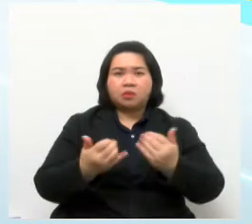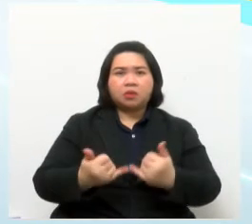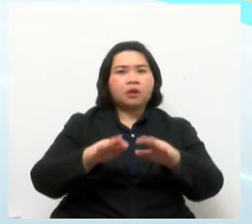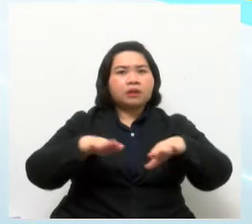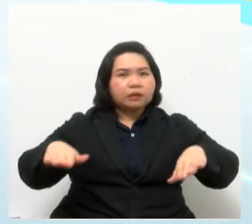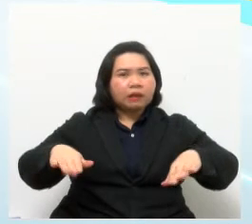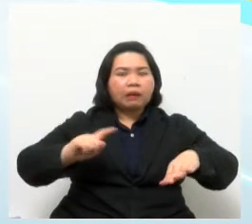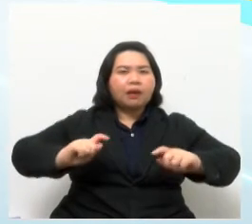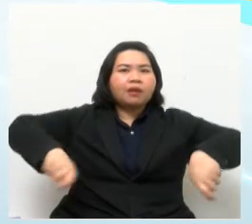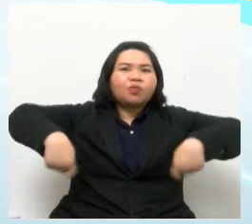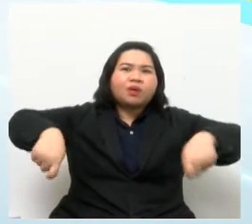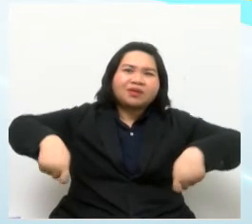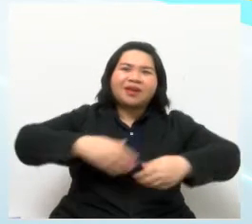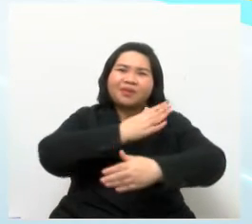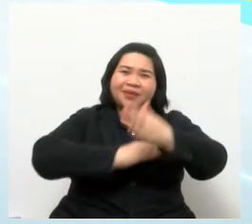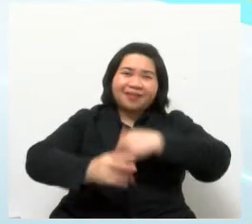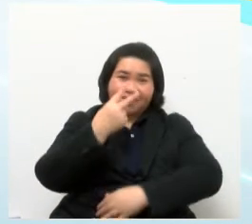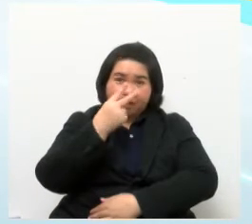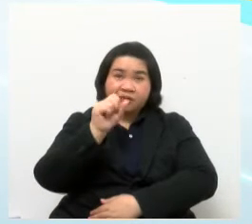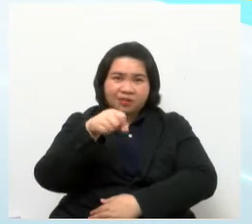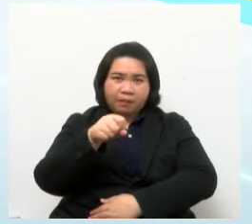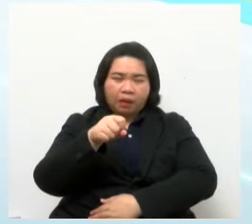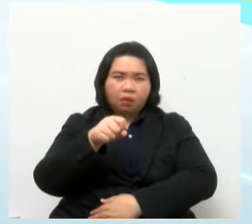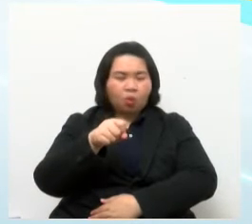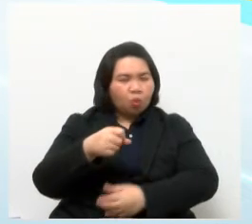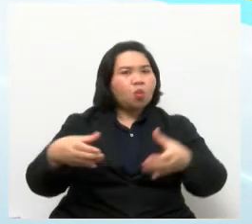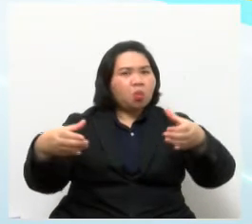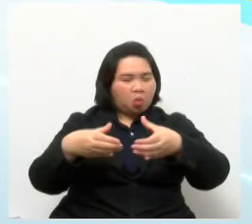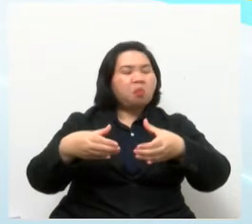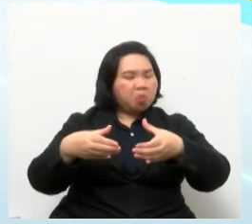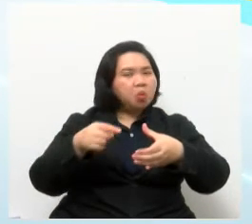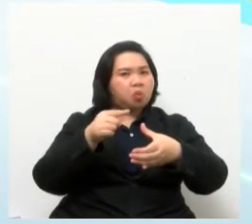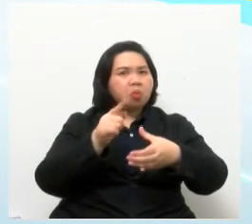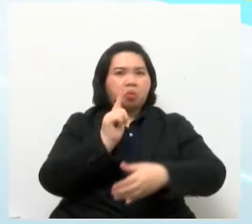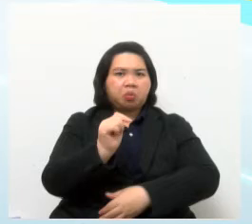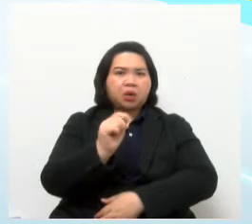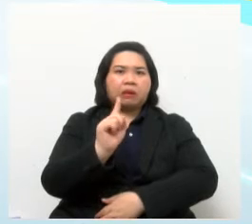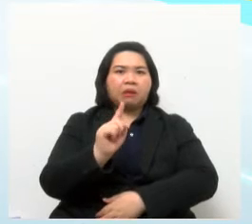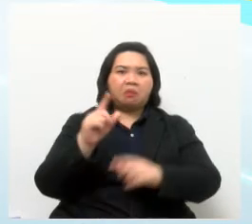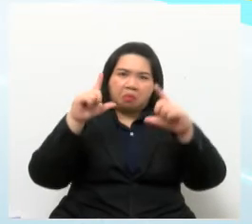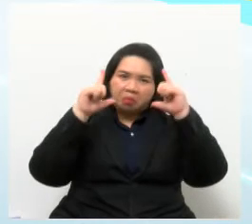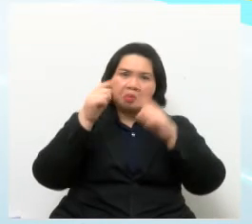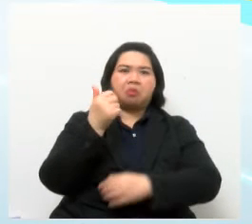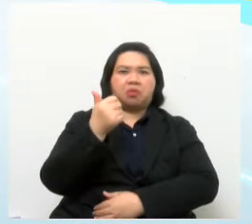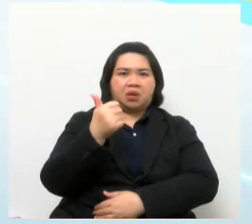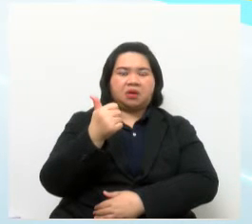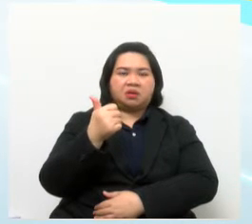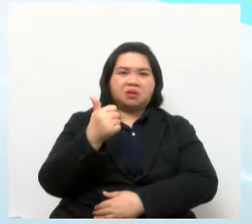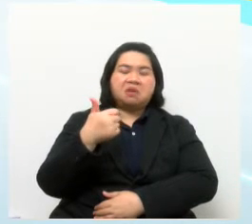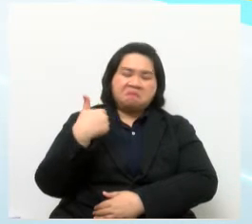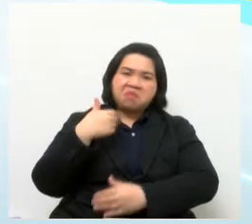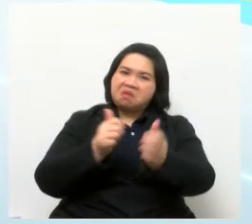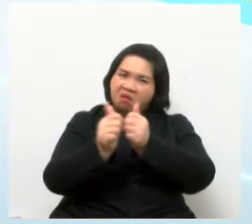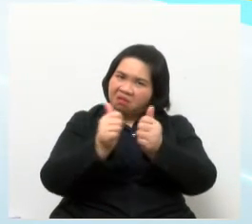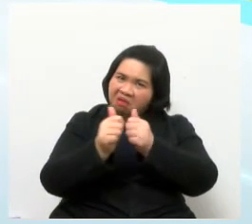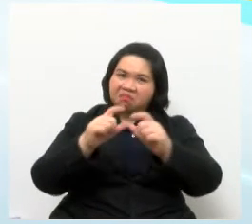กพร่องทางด้านร่างกายแต่เห็นไหมคะว่าความสามารถของน้องๆเนี่ยสามารถที่จะโดดเด่นแล้วก็สร้างชื่อเสียงให้กับประเทศไทยได้ด้ว